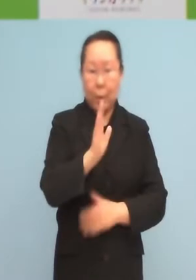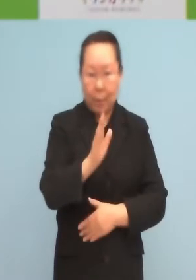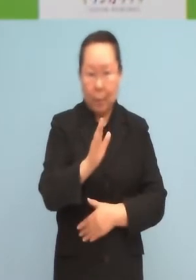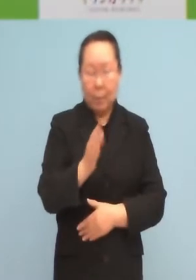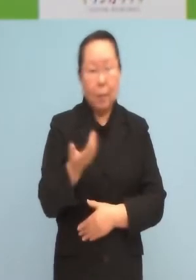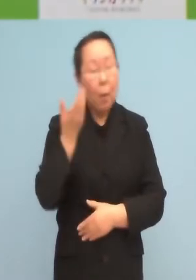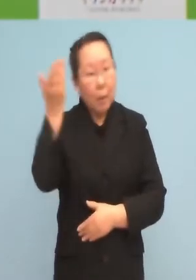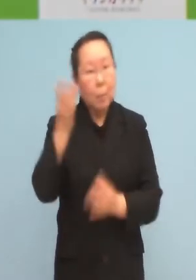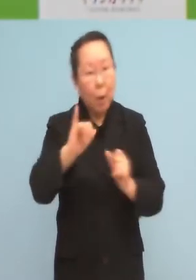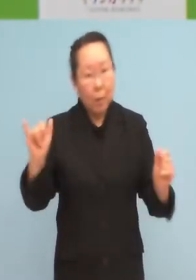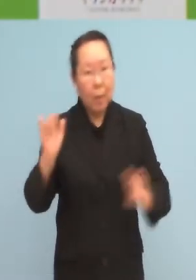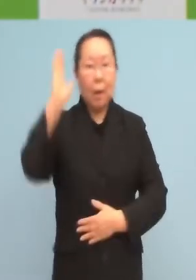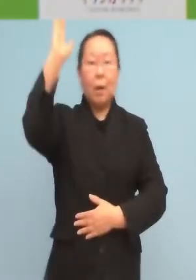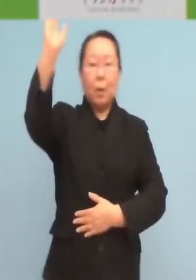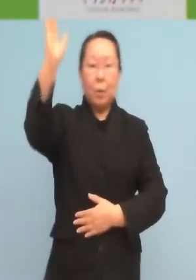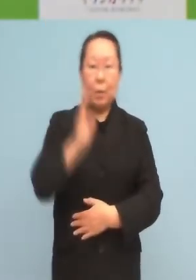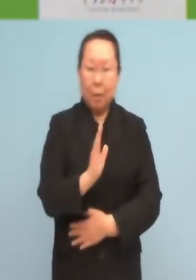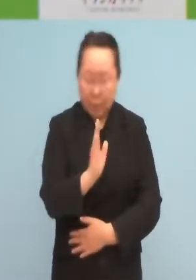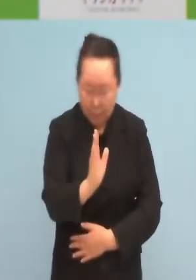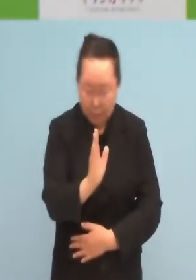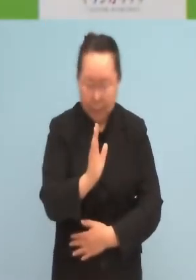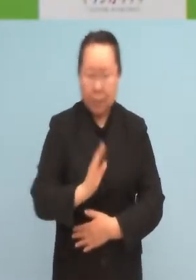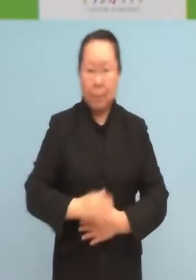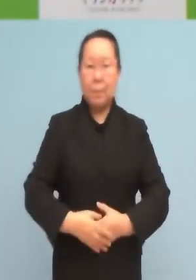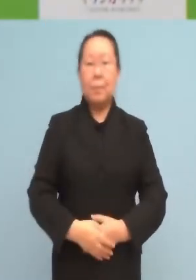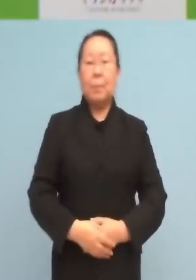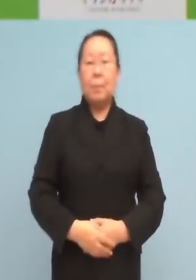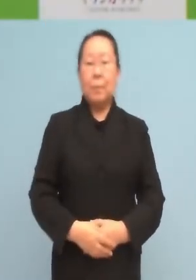ございます方は挙手でお願いいたします。